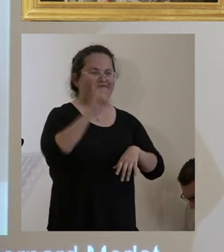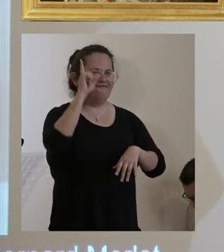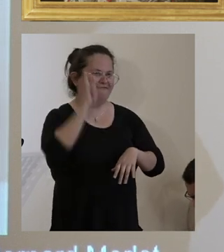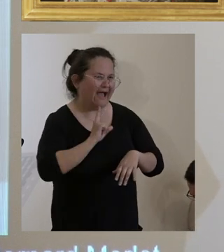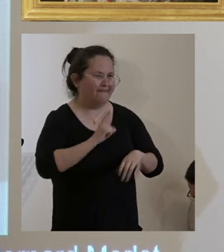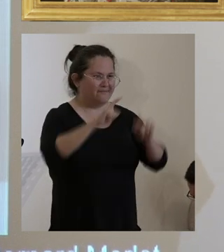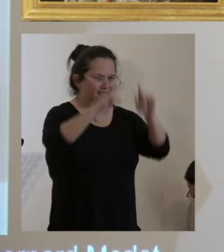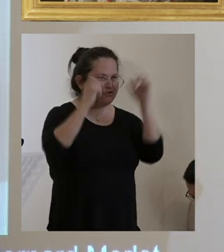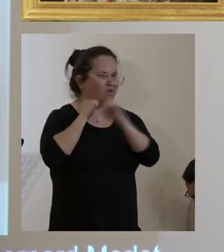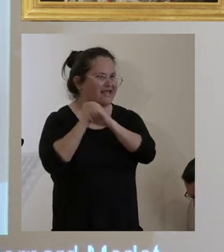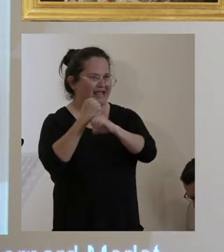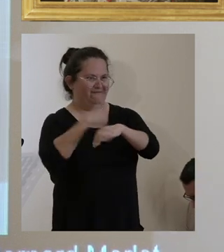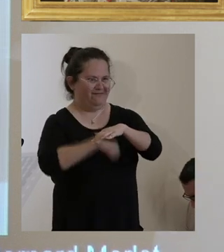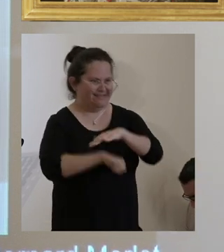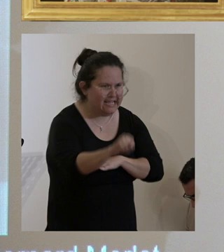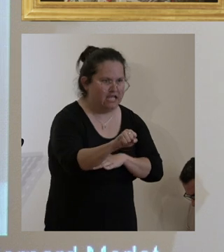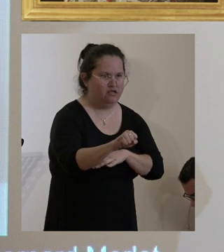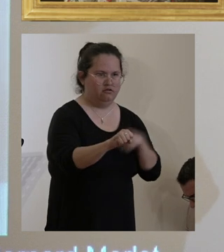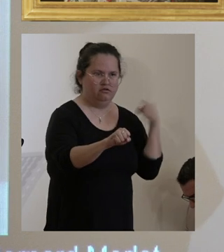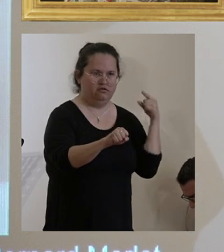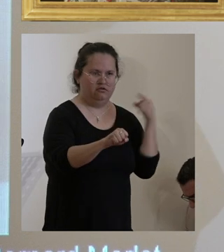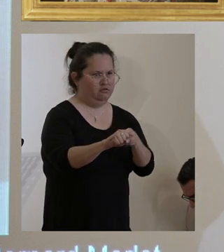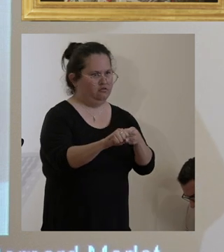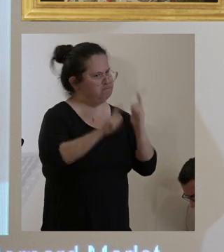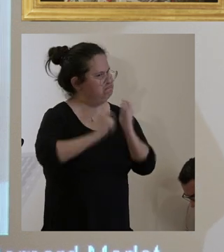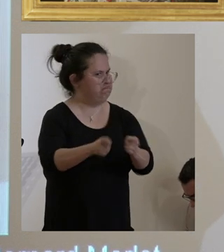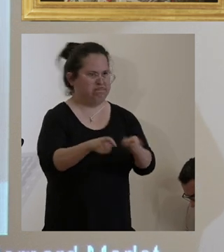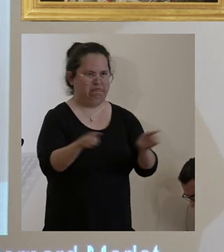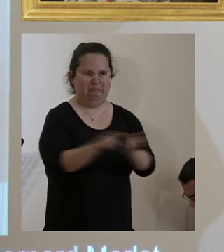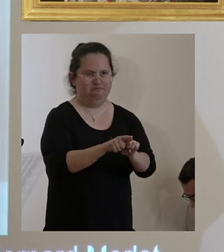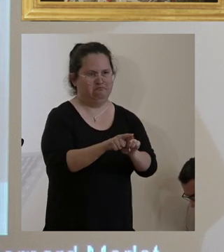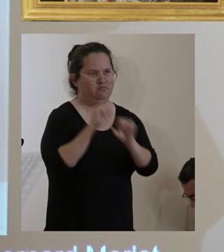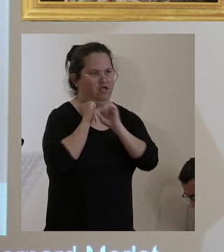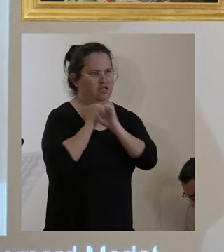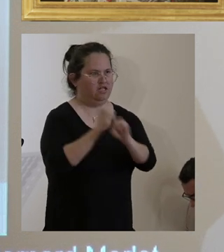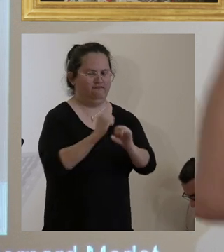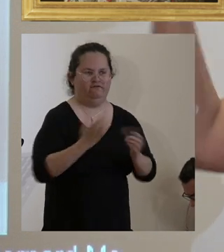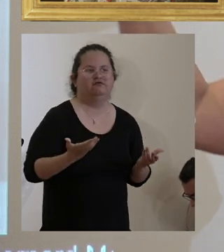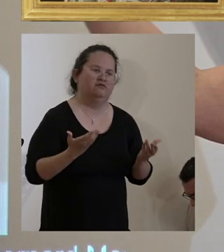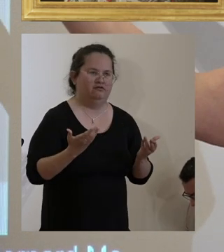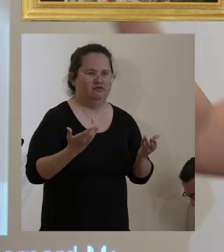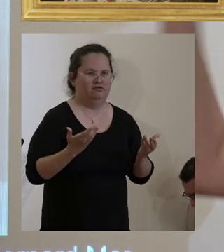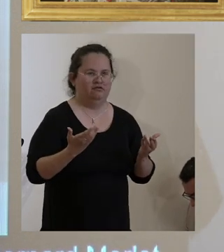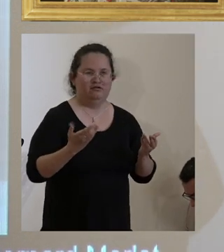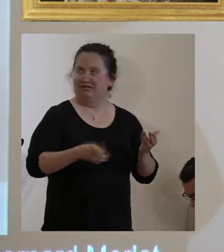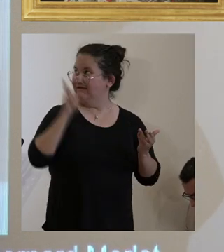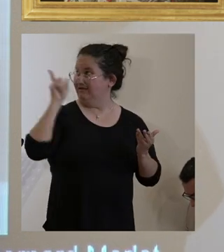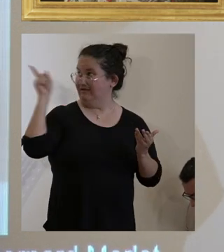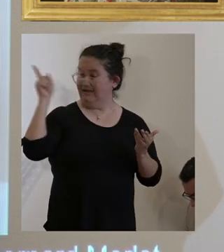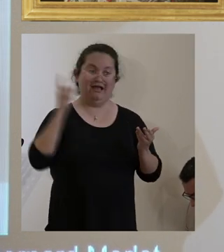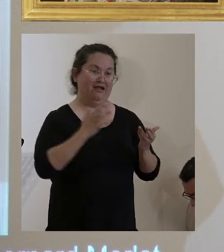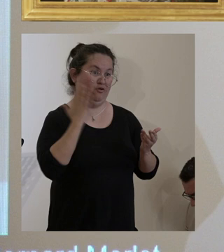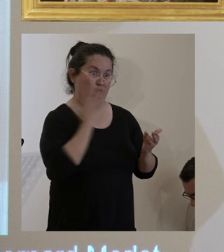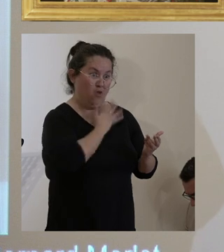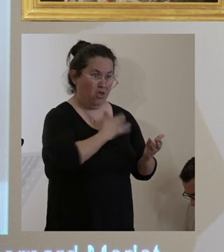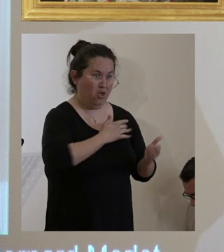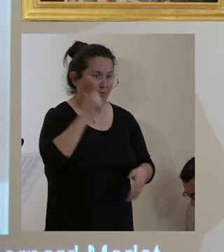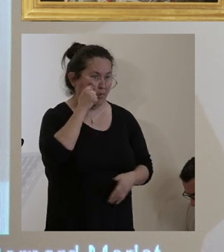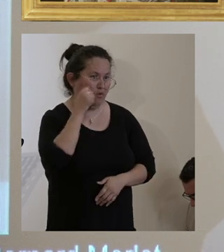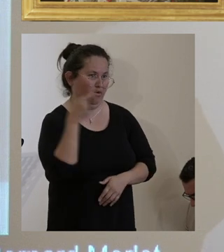esclavage, alors il aura le statut de cette femme en esclavage. Or, la couleur de peau de cette domestique montre bien